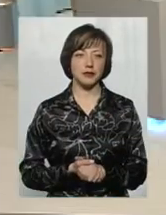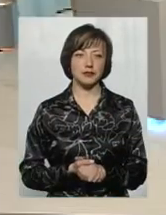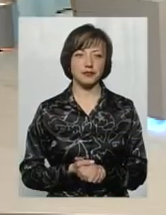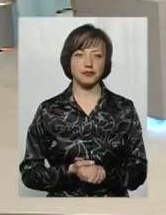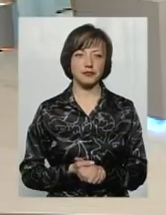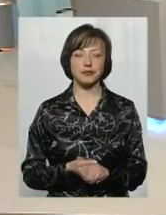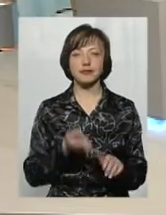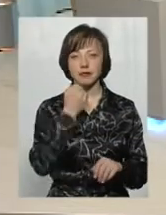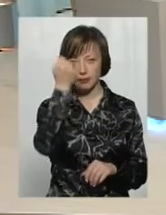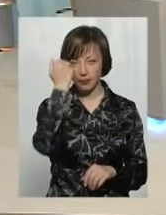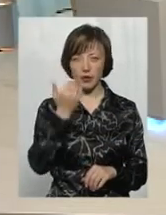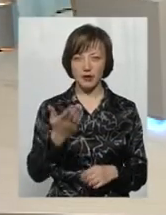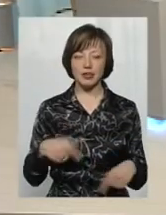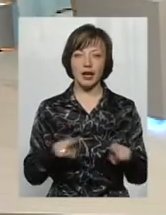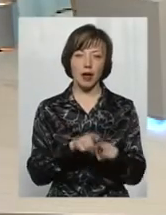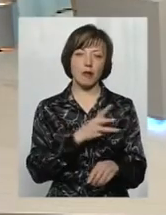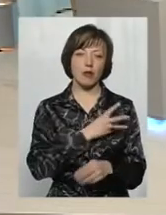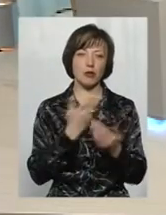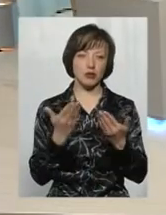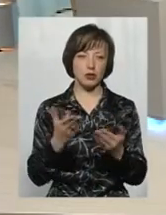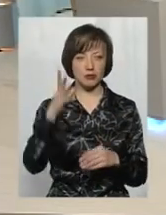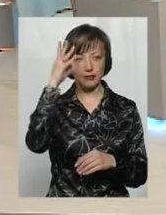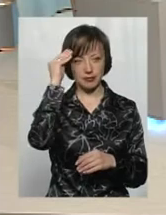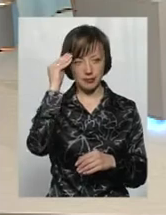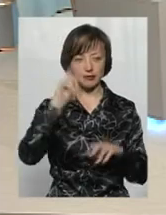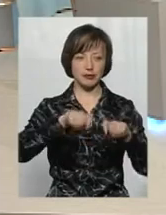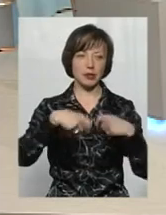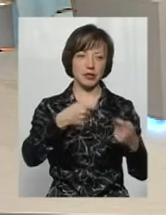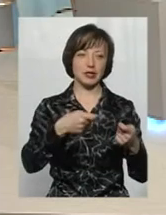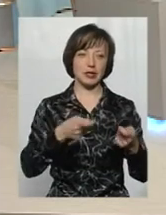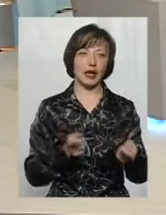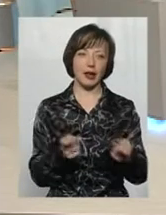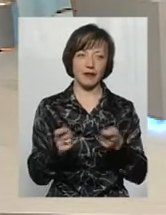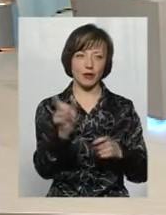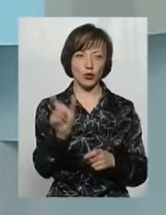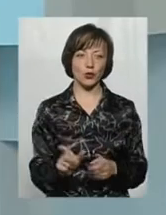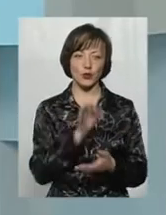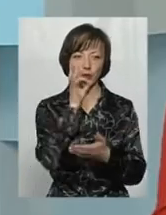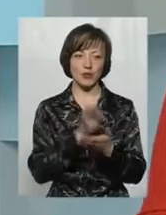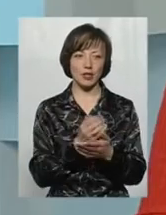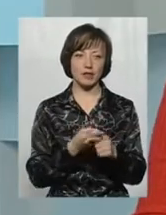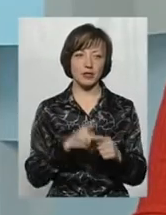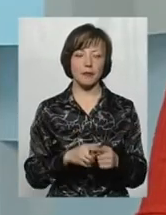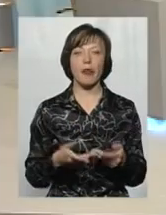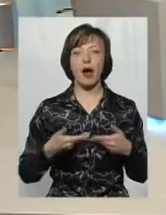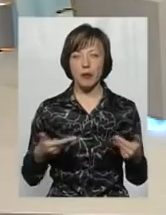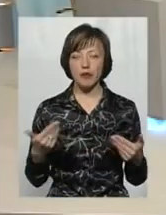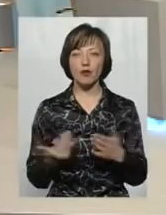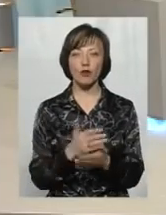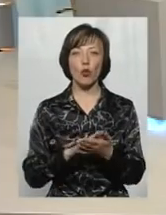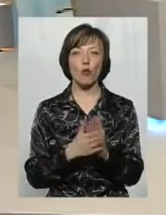Дякую вам. Таке побажання, я думаю, Оксана Миколаївна, ви передасте людині, яка за це відповідає. А ми в нових умовах